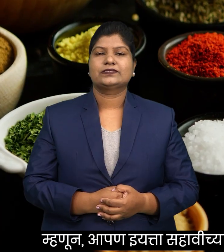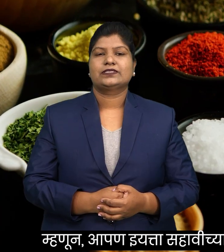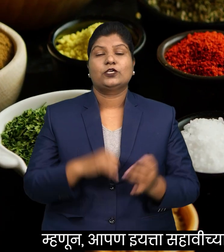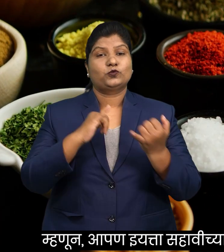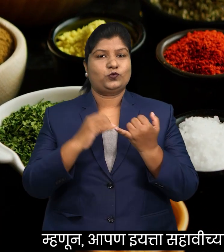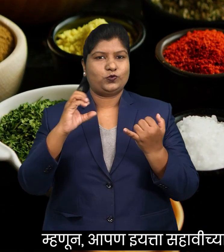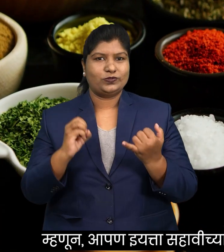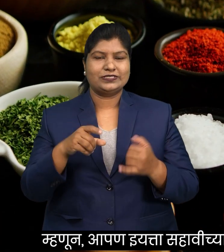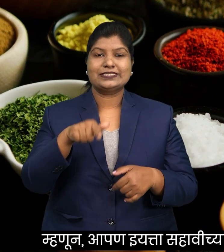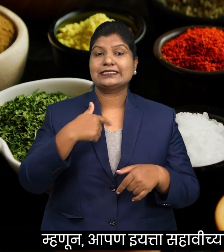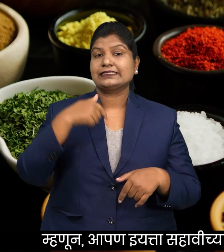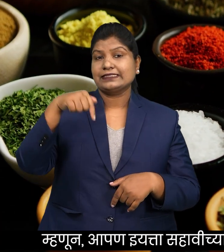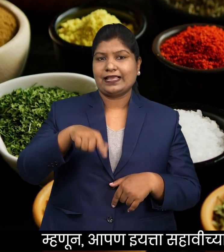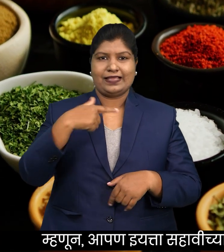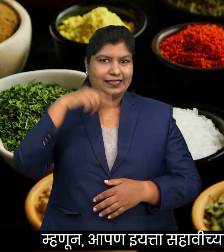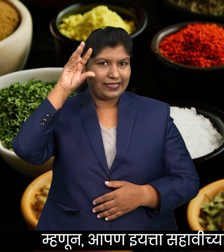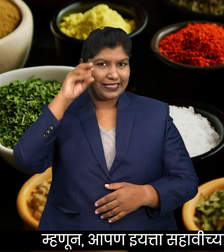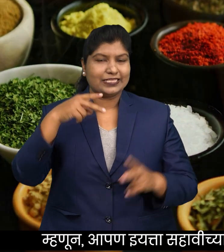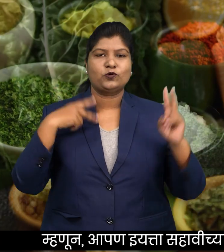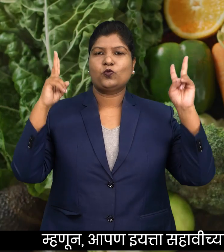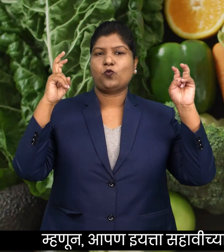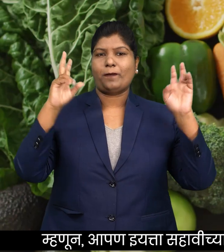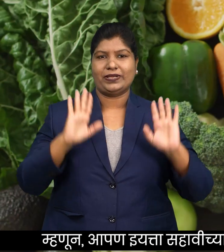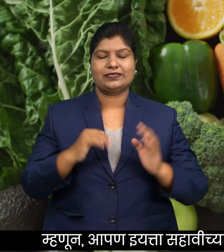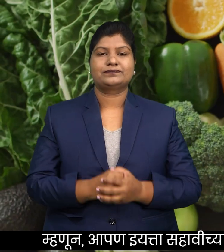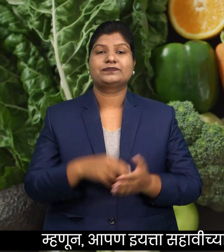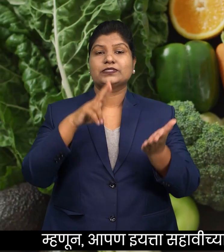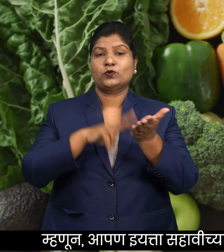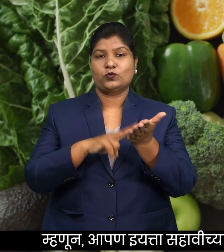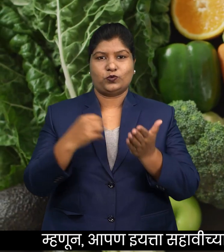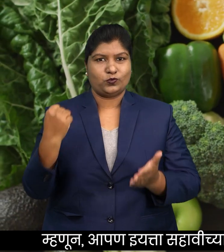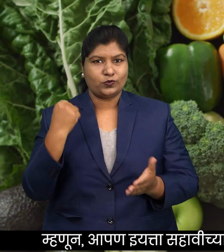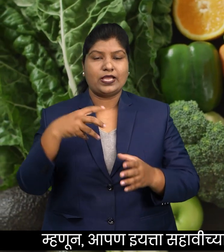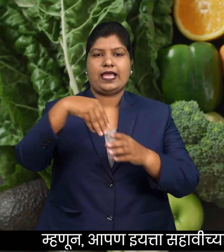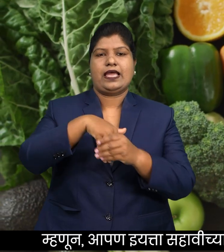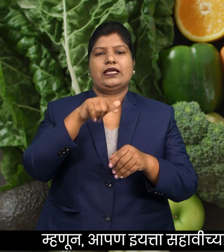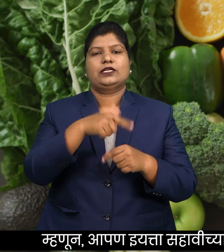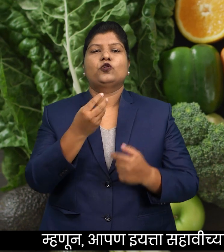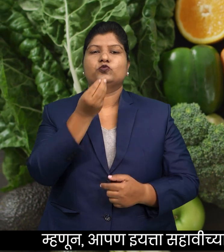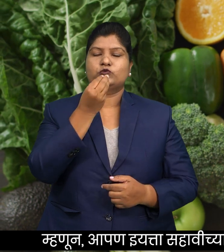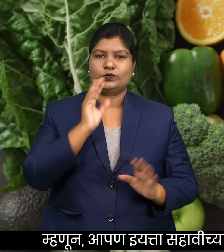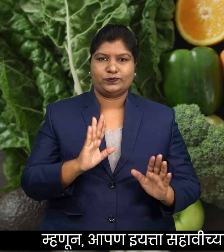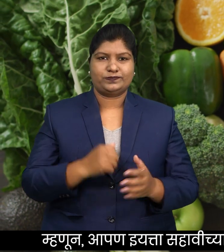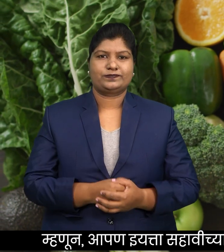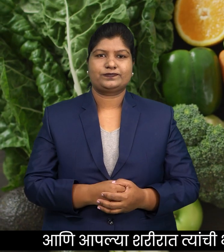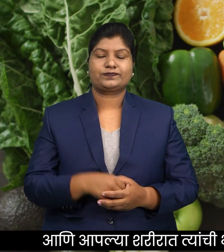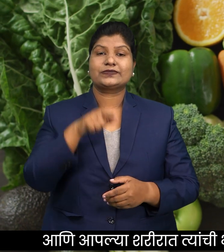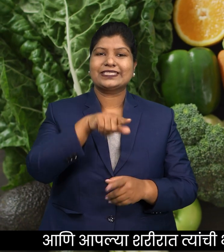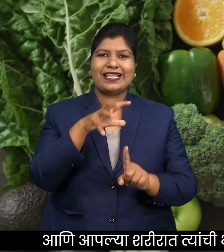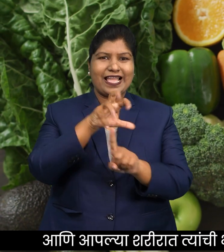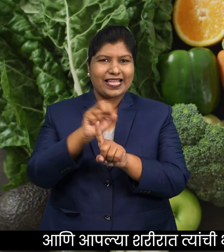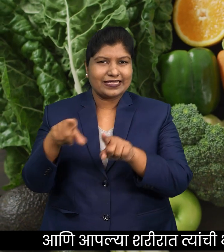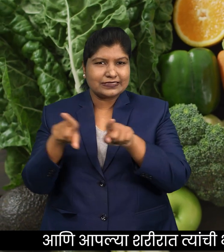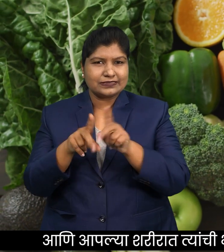म्हणून आपण इयत्ता 6वीच्या विज्ञान विषयातील अन्नातील पोषक घटक, ओळख